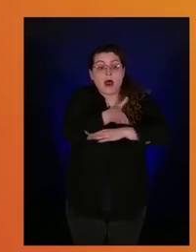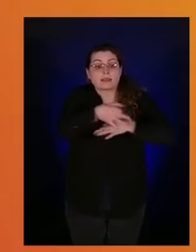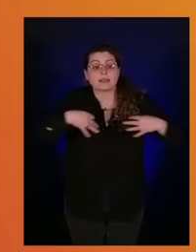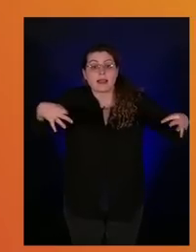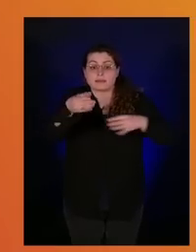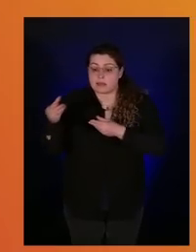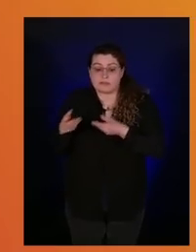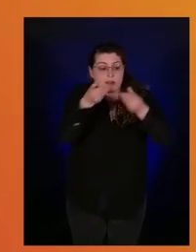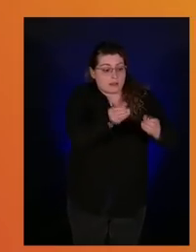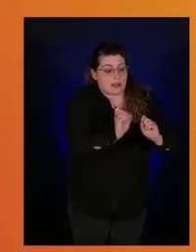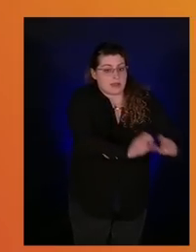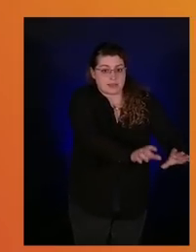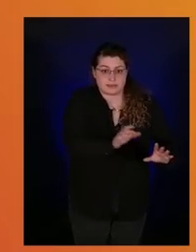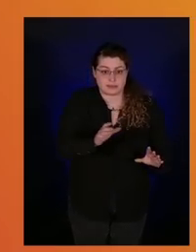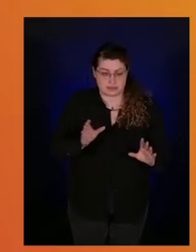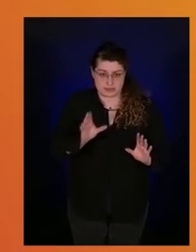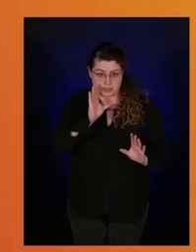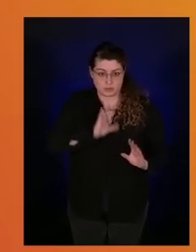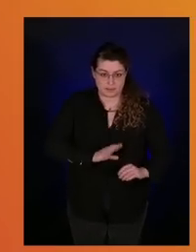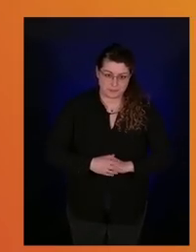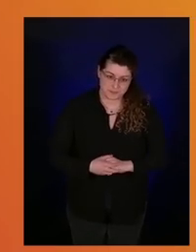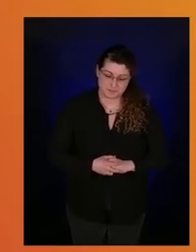salle, là où vous les avez pris.